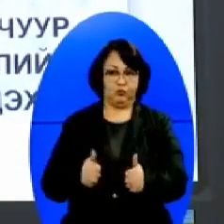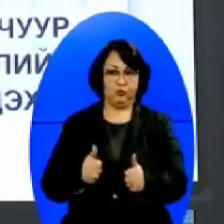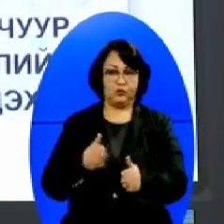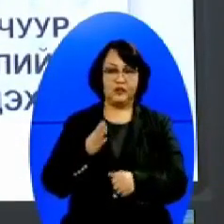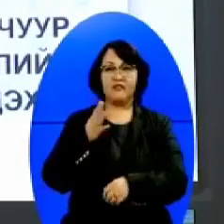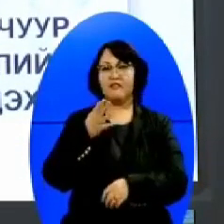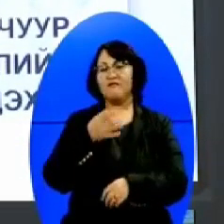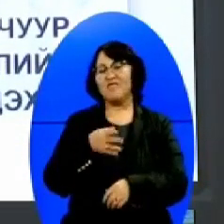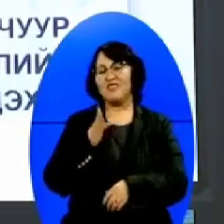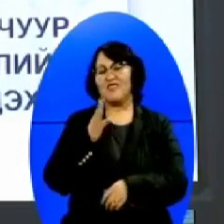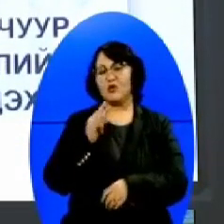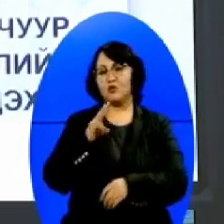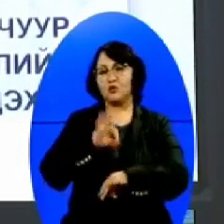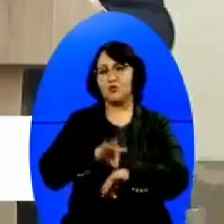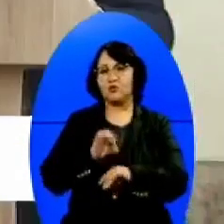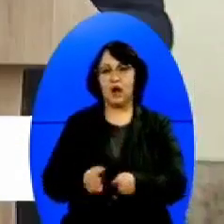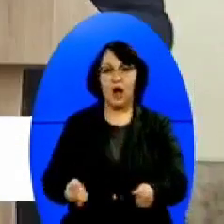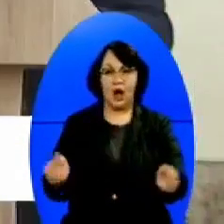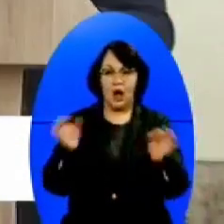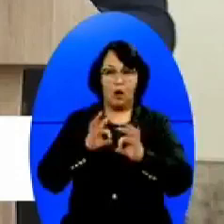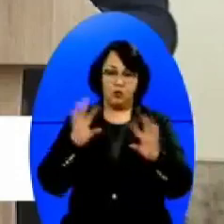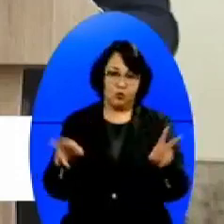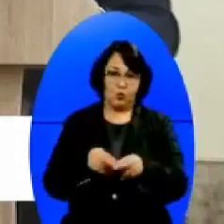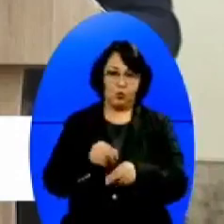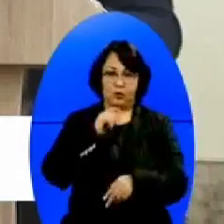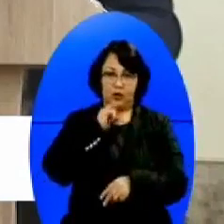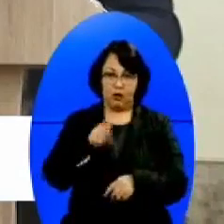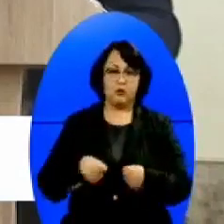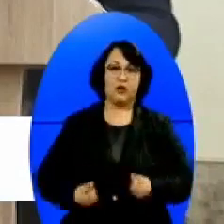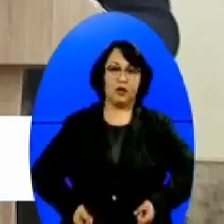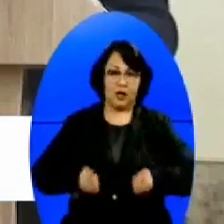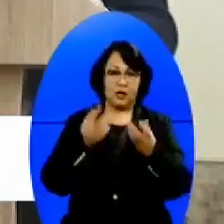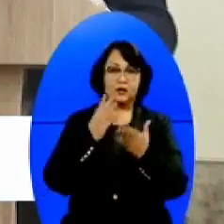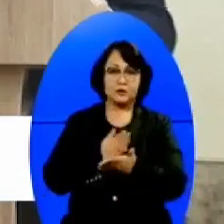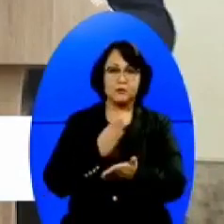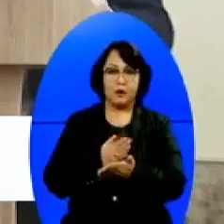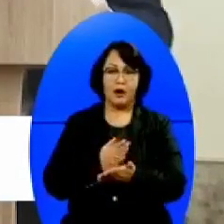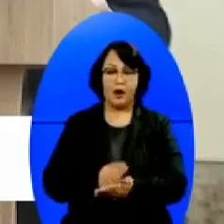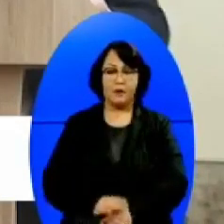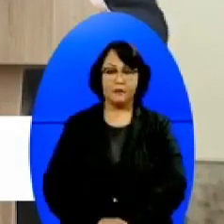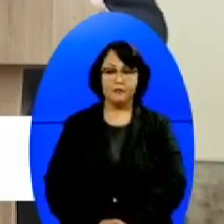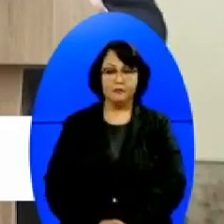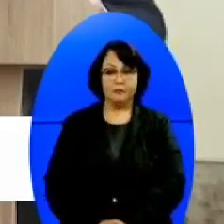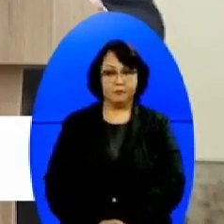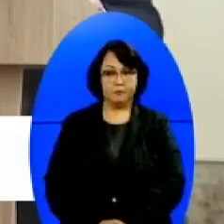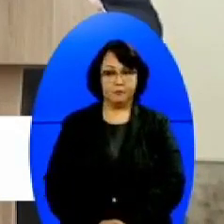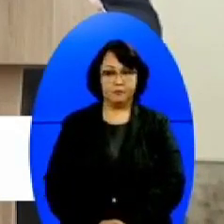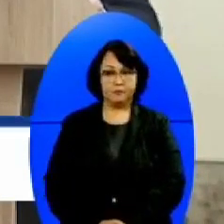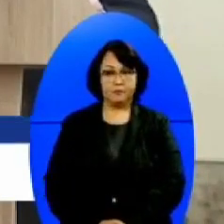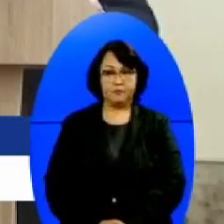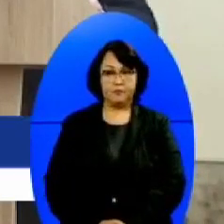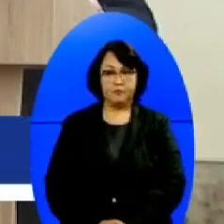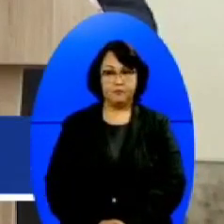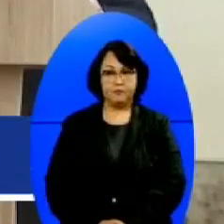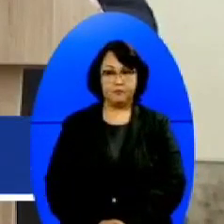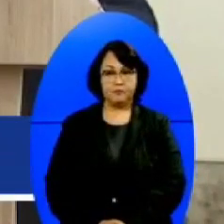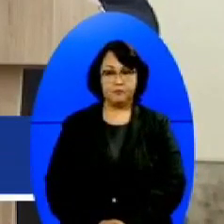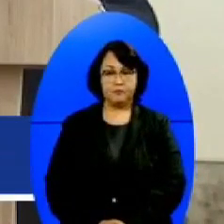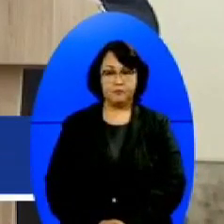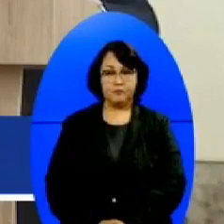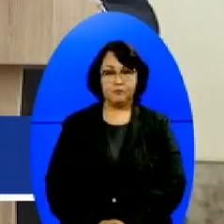вирус илрээгүй гэсэн дүгнэлт гарчээ. 2 сарын 5-ны Сеул Улаанбаатарын амбулаторид ирсэн Австралийн иргэн